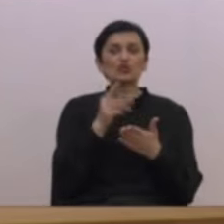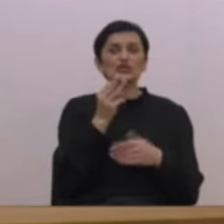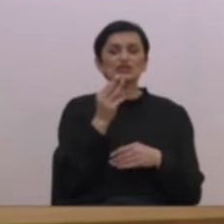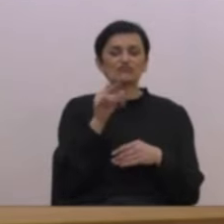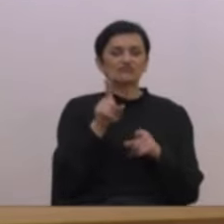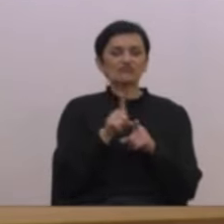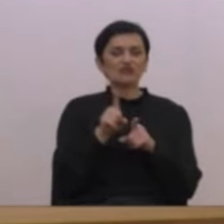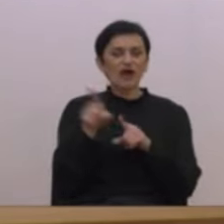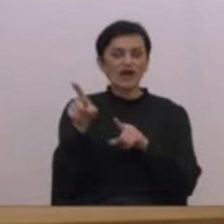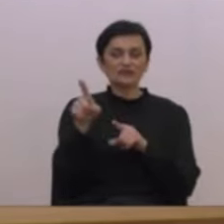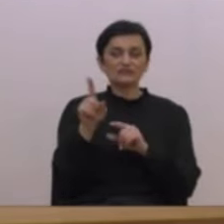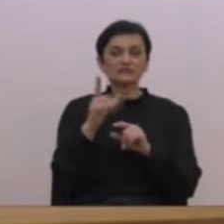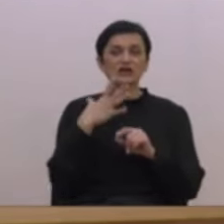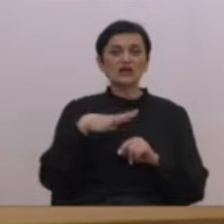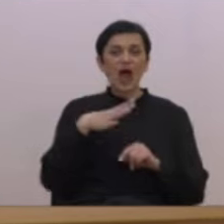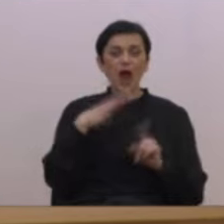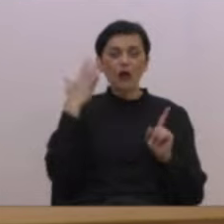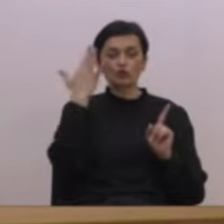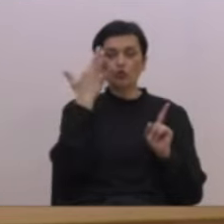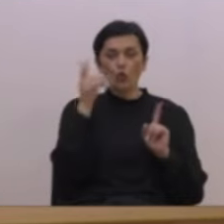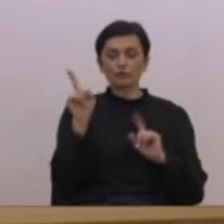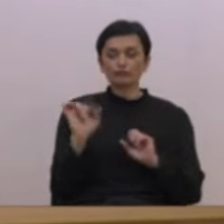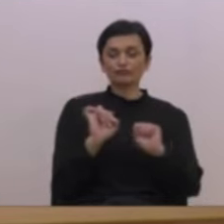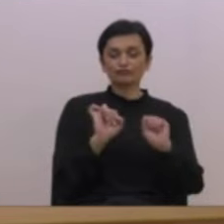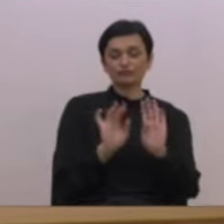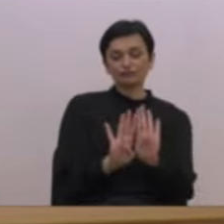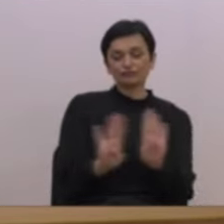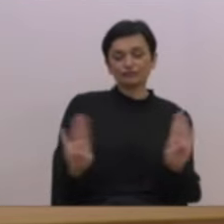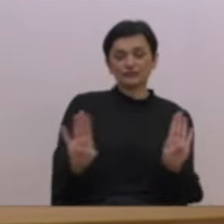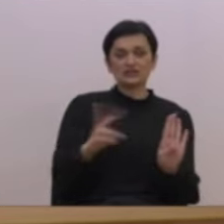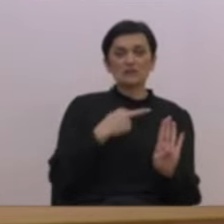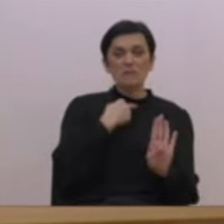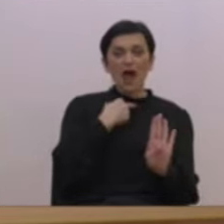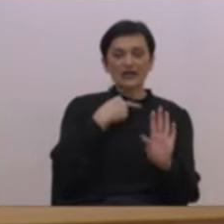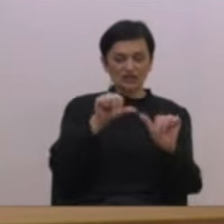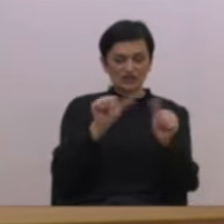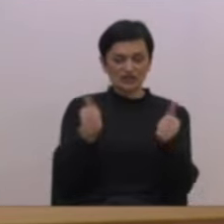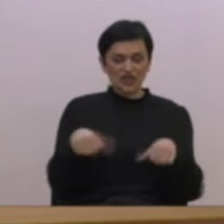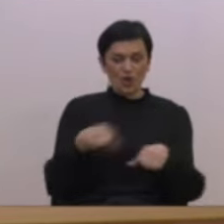თამაშობთ ქართული ოცნების ამ იმას შეაქვია მახინცხეულზე.